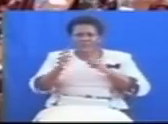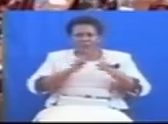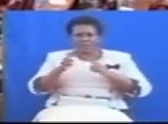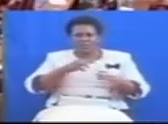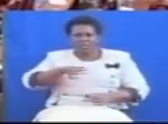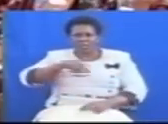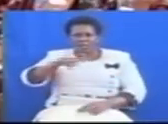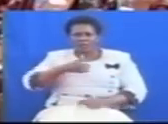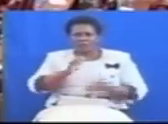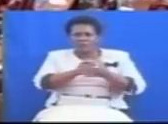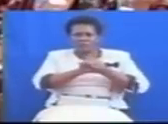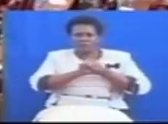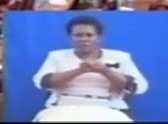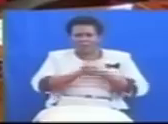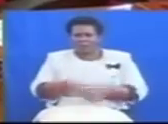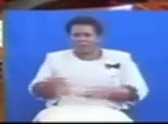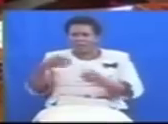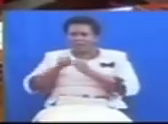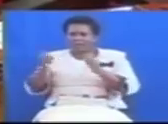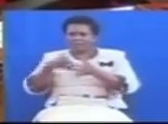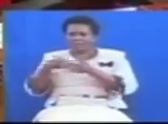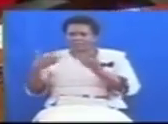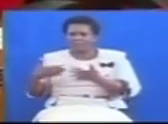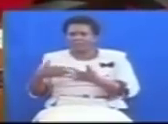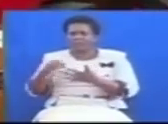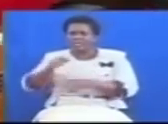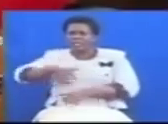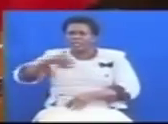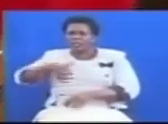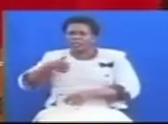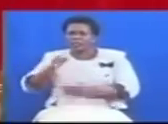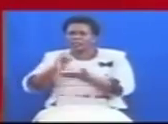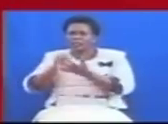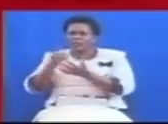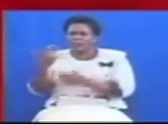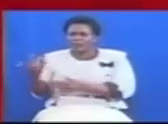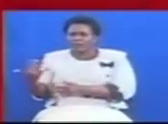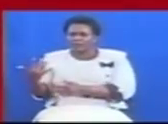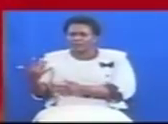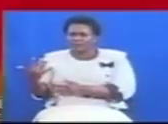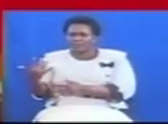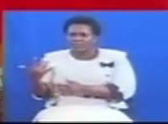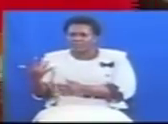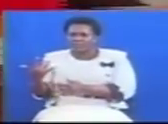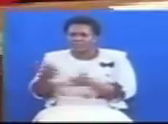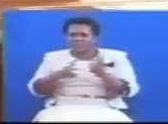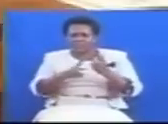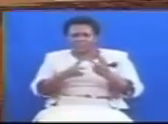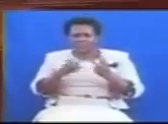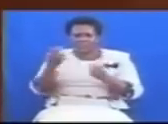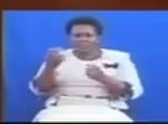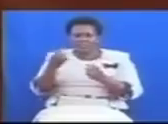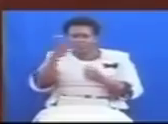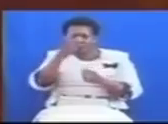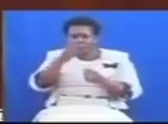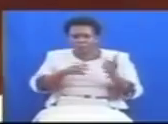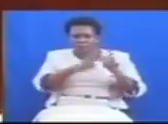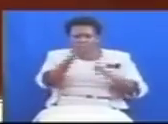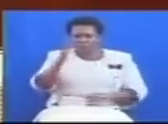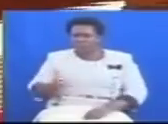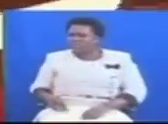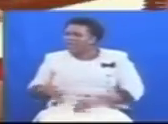kero ngapi za muungano zimeshatatuliwa na zipi ambazo hadi sasa hazijatatuliwa zimeshindikana kupatiwa